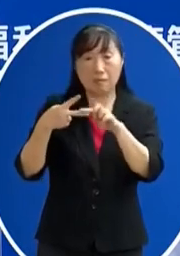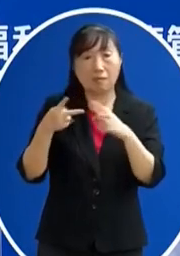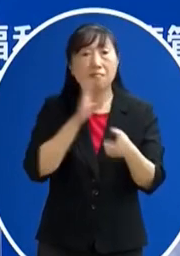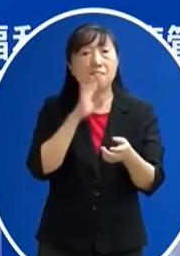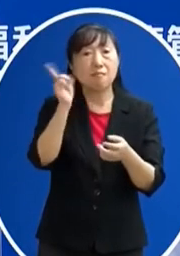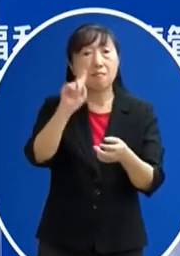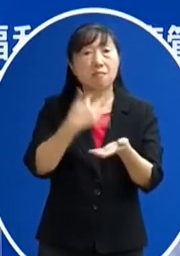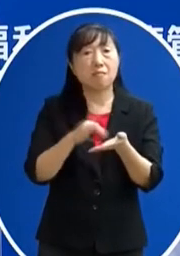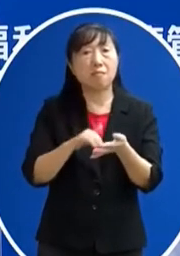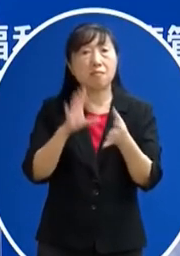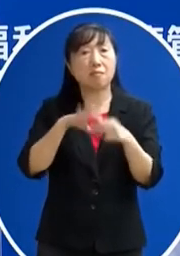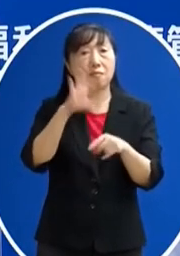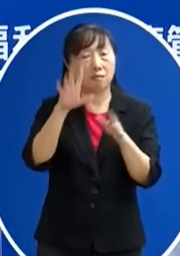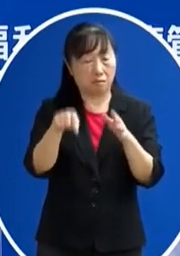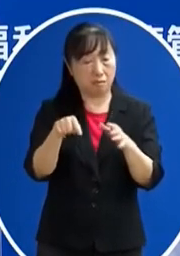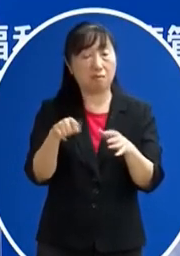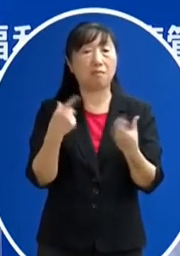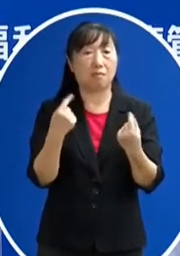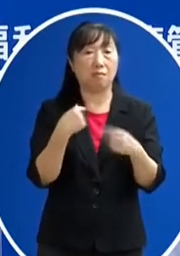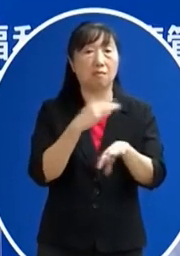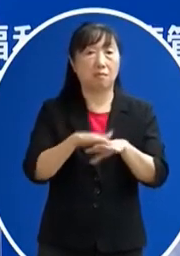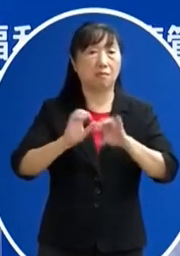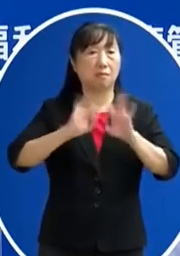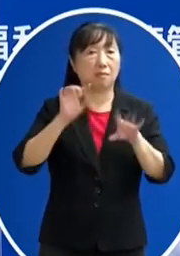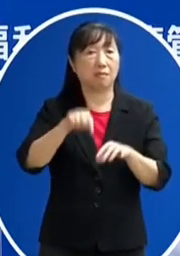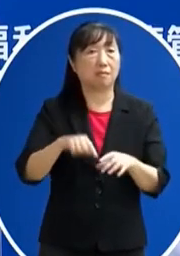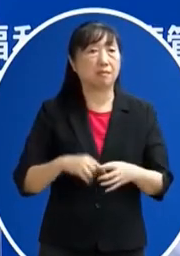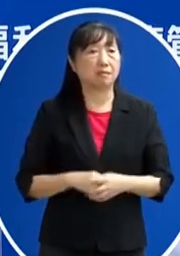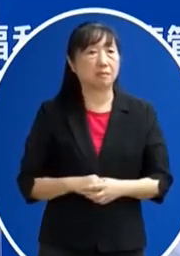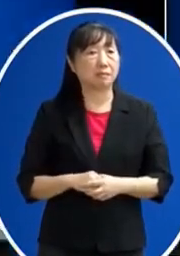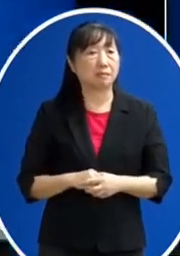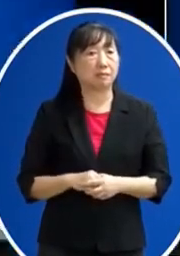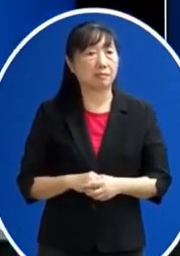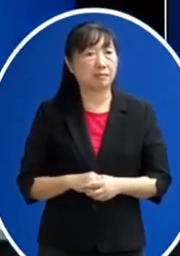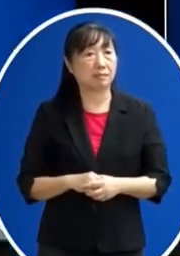也会这两个数目哈一并的公布。